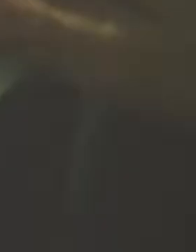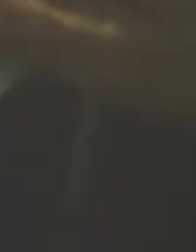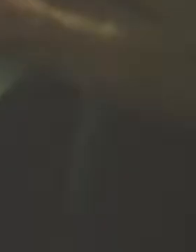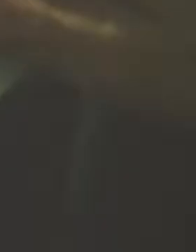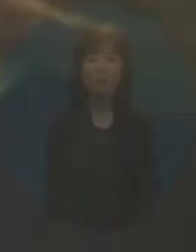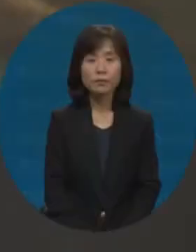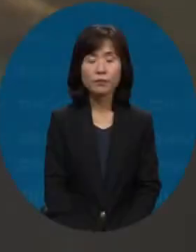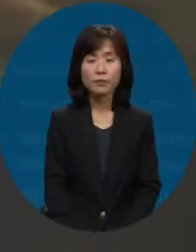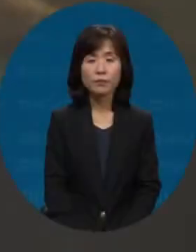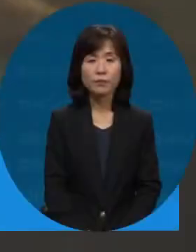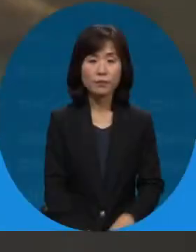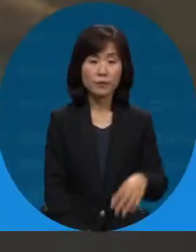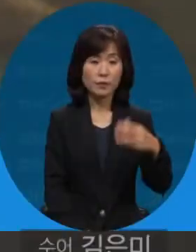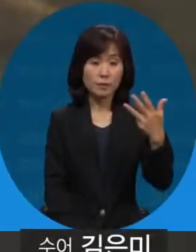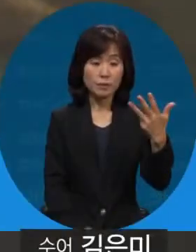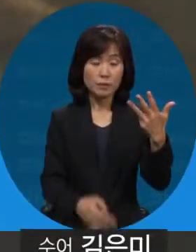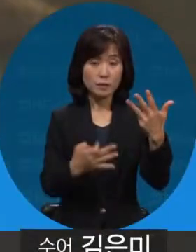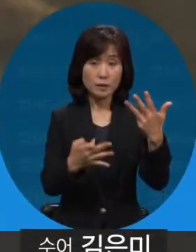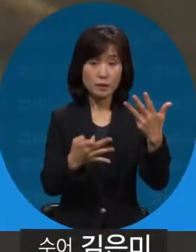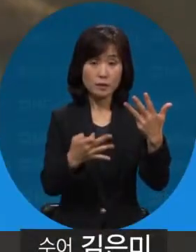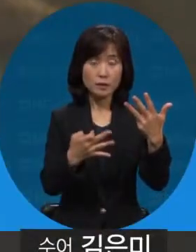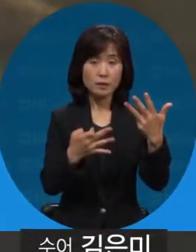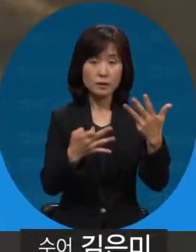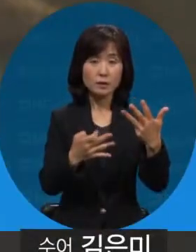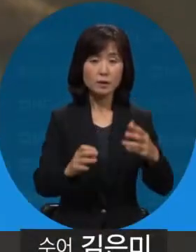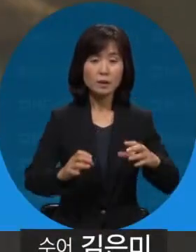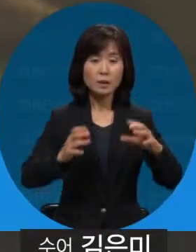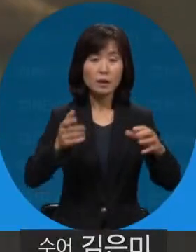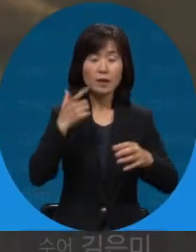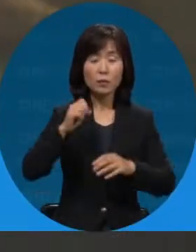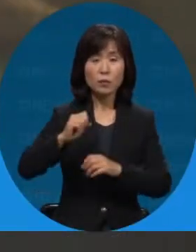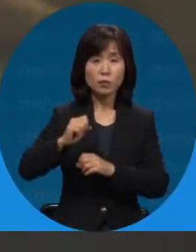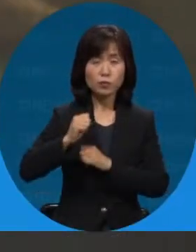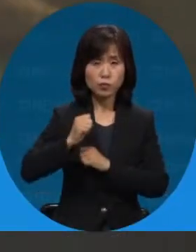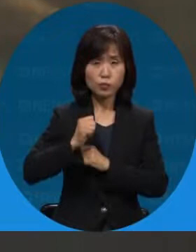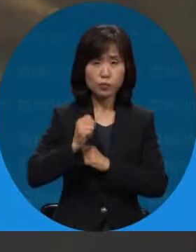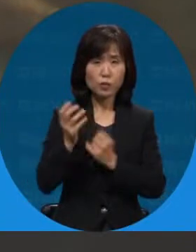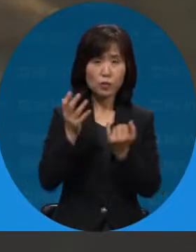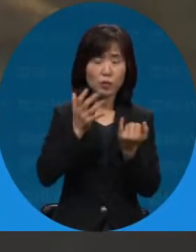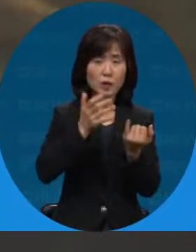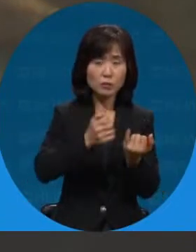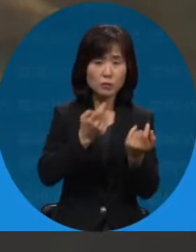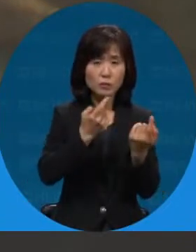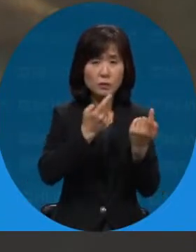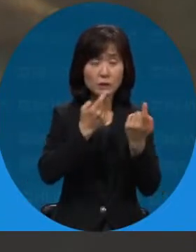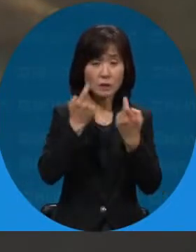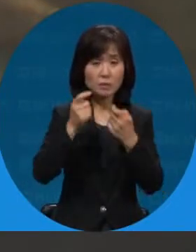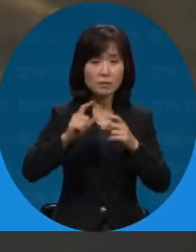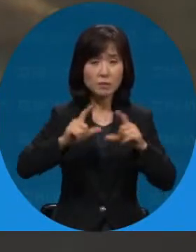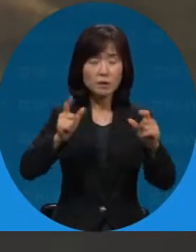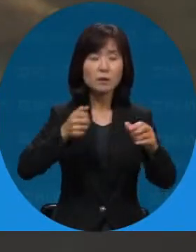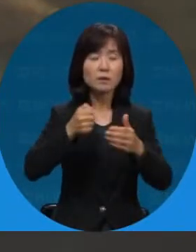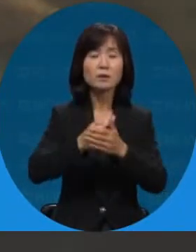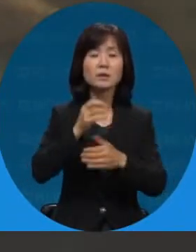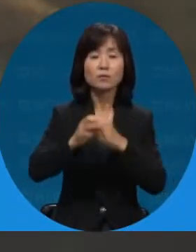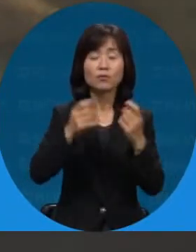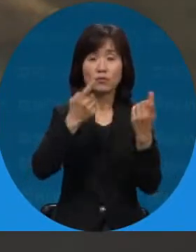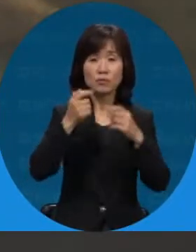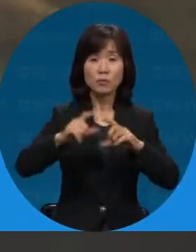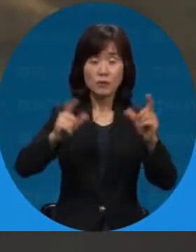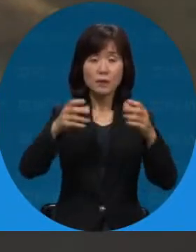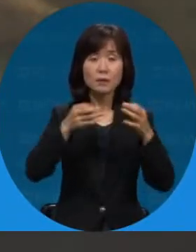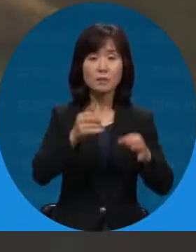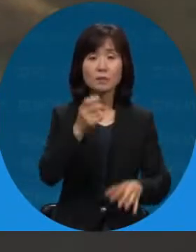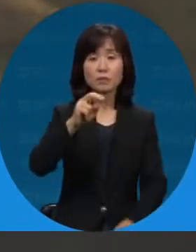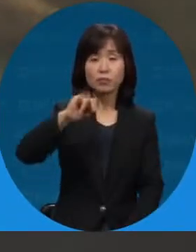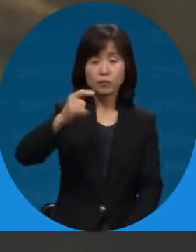오는 14일은 세계 일본군 위안부 기림의 날이 제정된 지 10주년이 되는 날입니다. 김학순